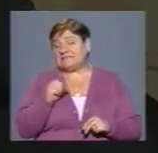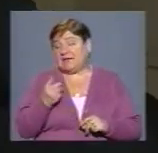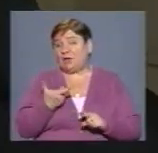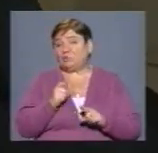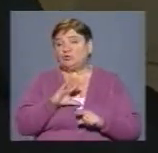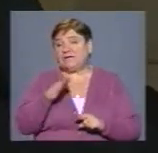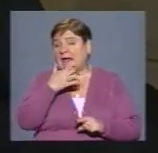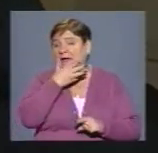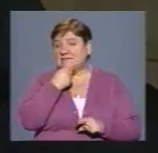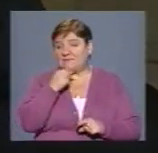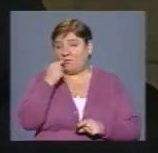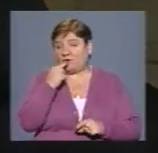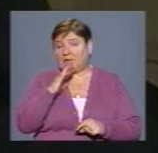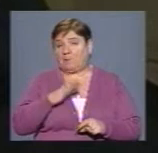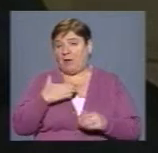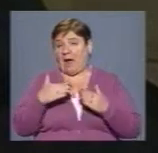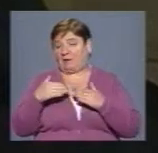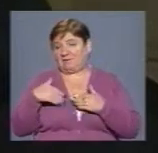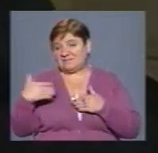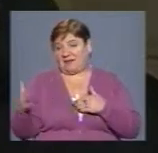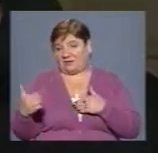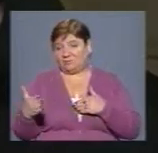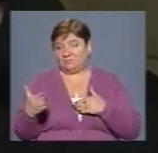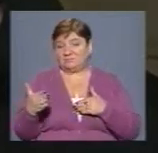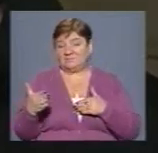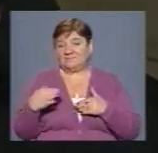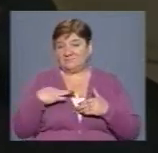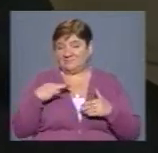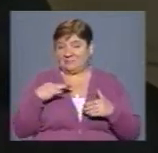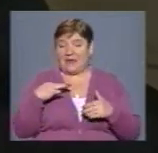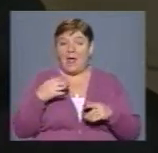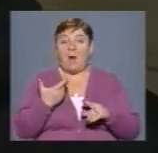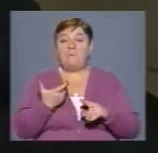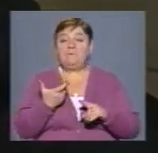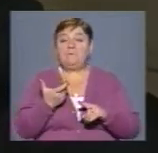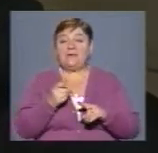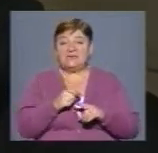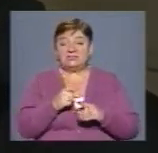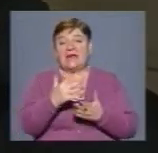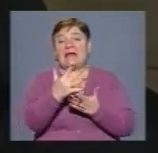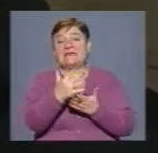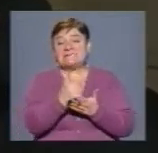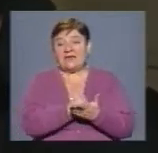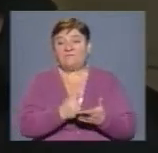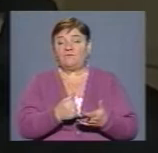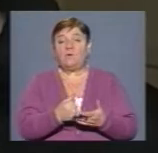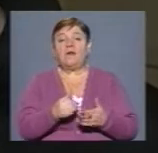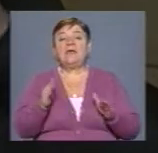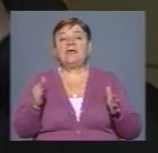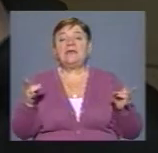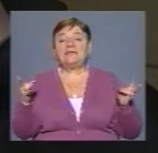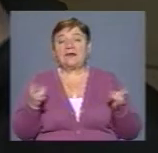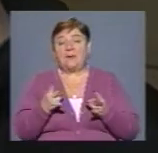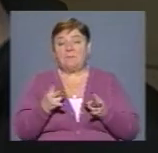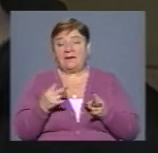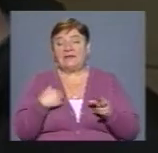позвала, треба, так як бувший мобілізований, як патріот держави, я